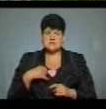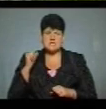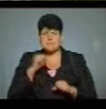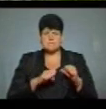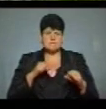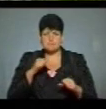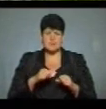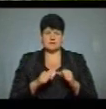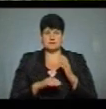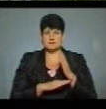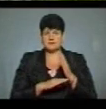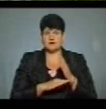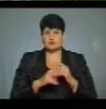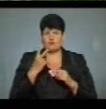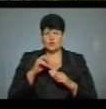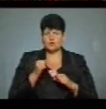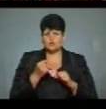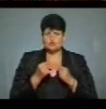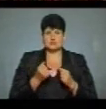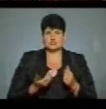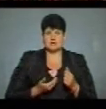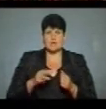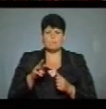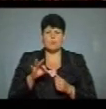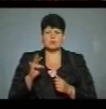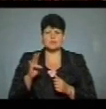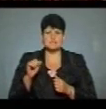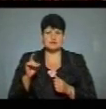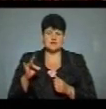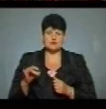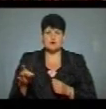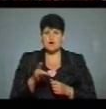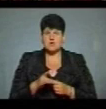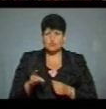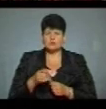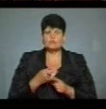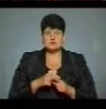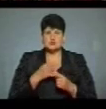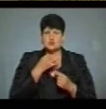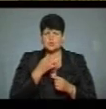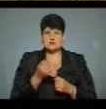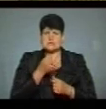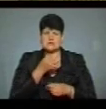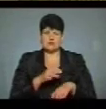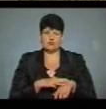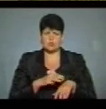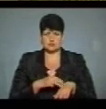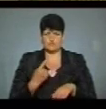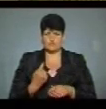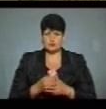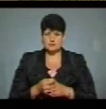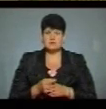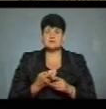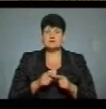дерев'яною палицею двоє товаришів, жителів Монастирського району. Про це сьогодні повідомив речник Нацполіції області Андрій Василик. В